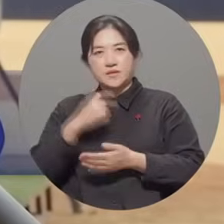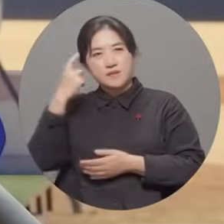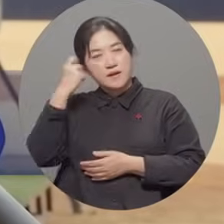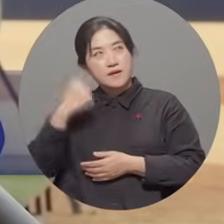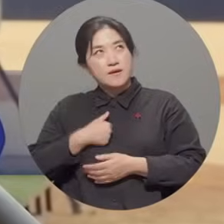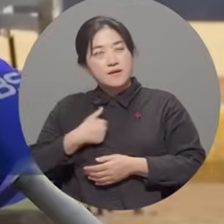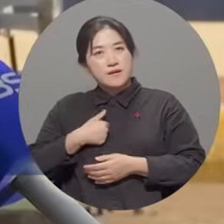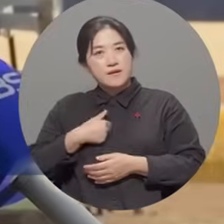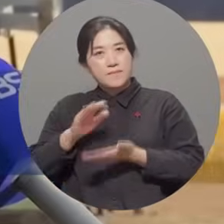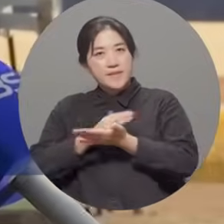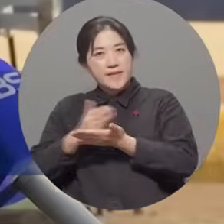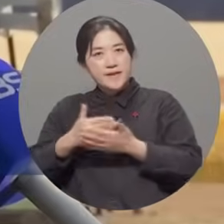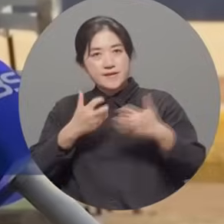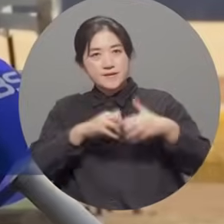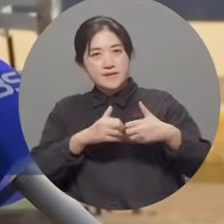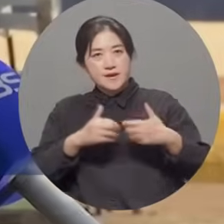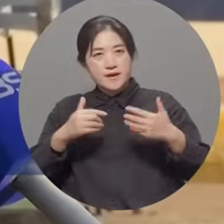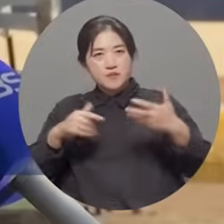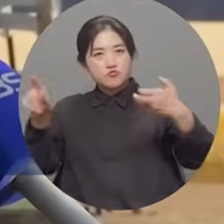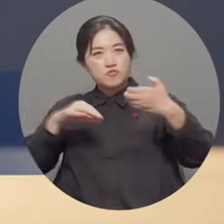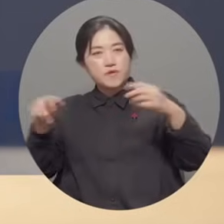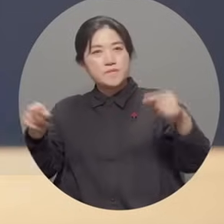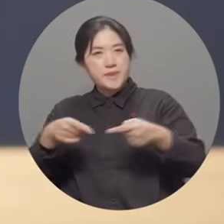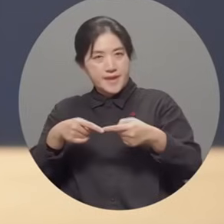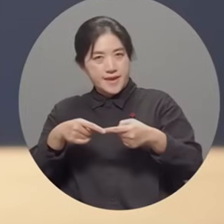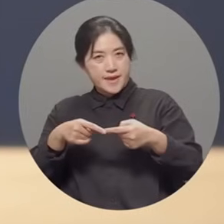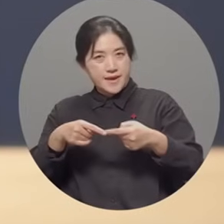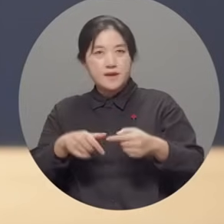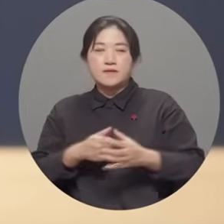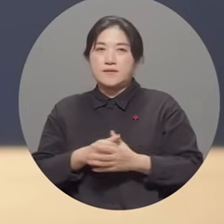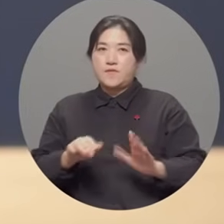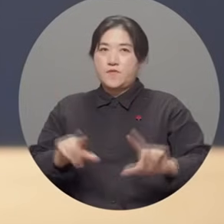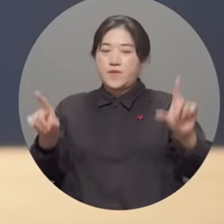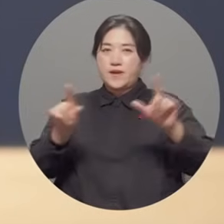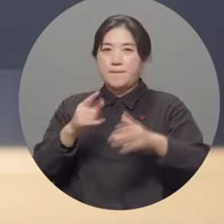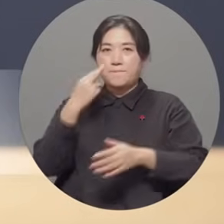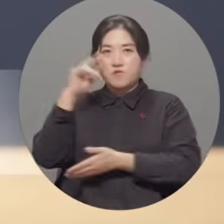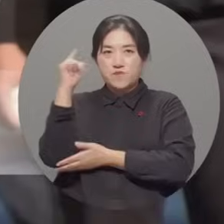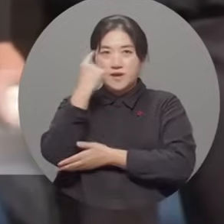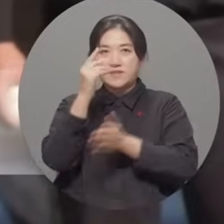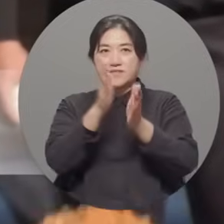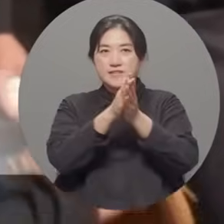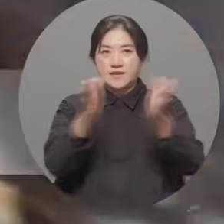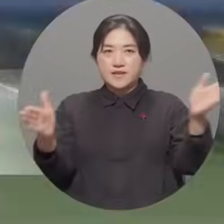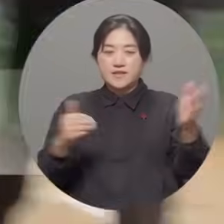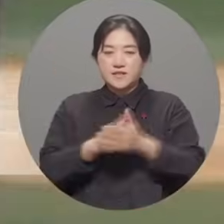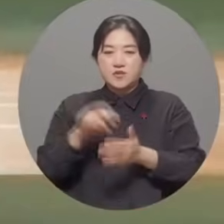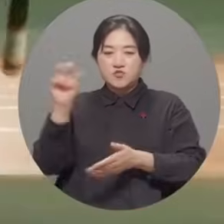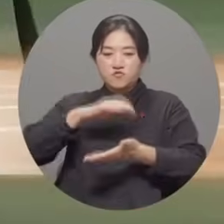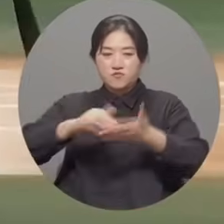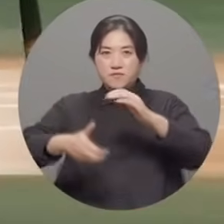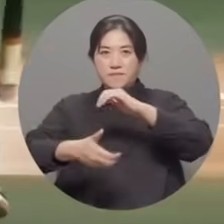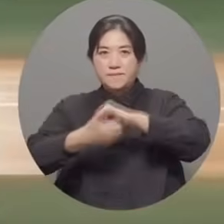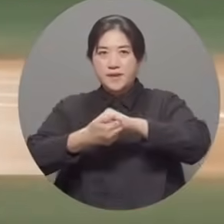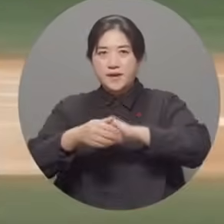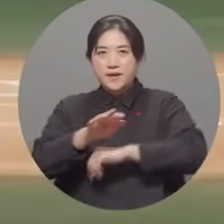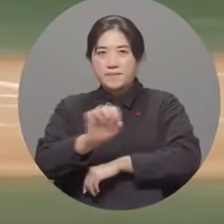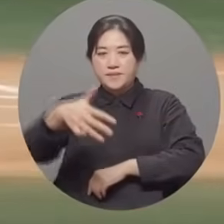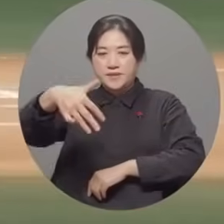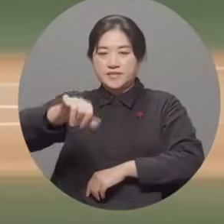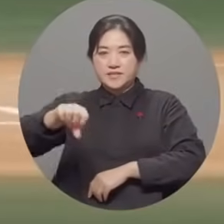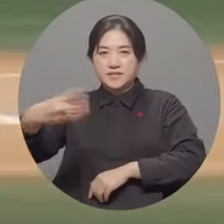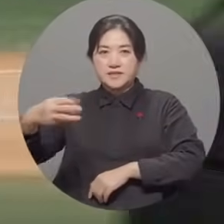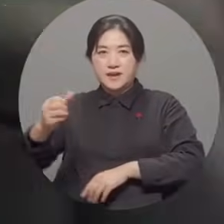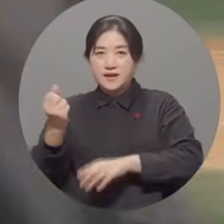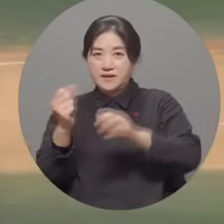생각이랑 기계랑요. 한 90%는 되는 것 같습니다. 올해 메이저리그에서 시작한 투구 제한 시간 피치 클락도